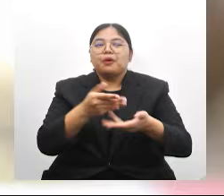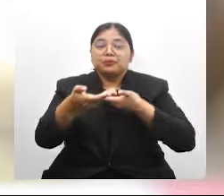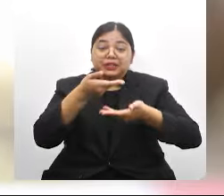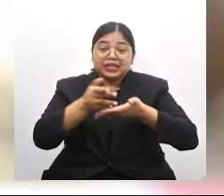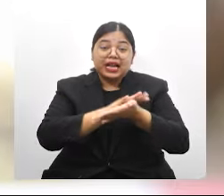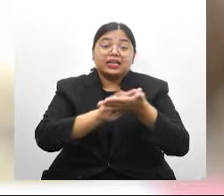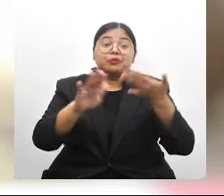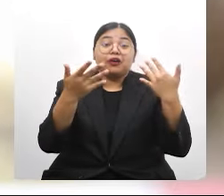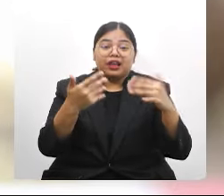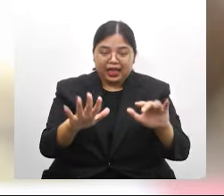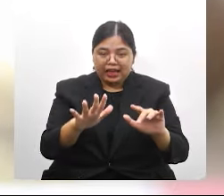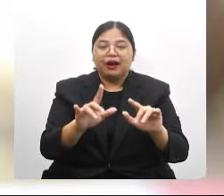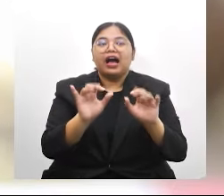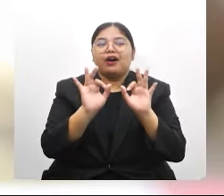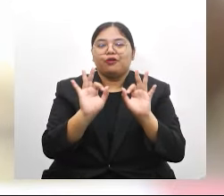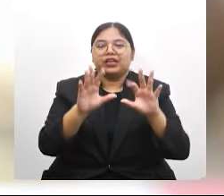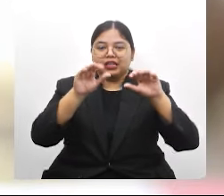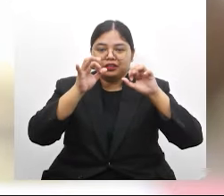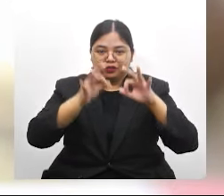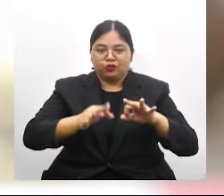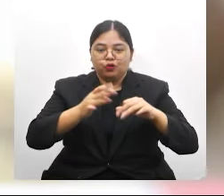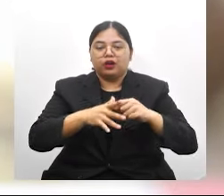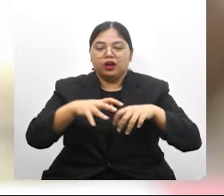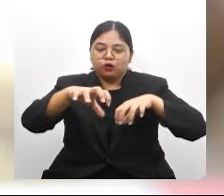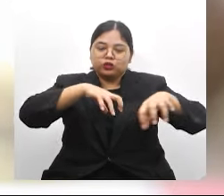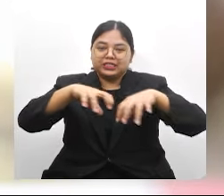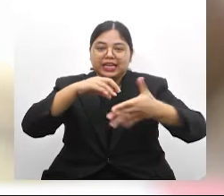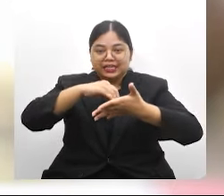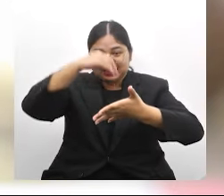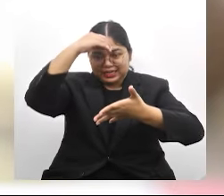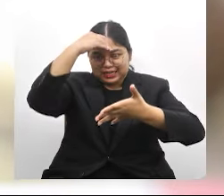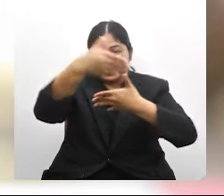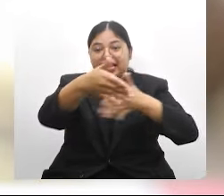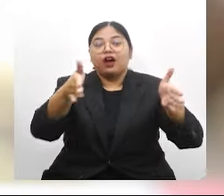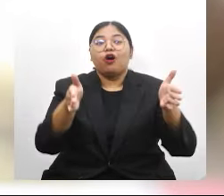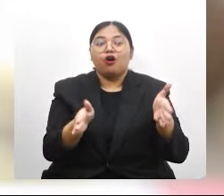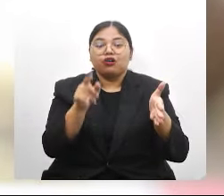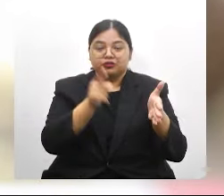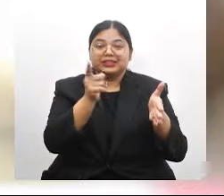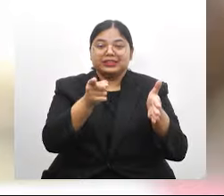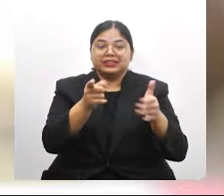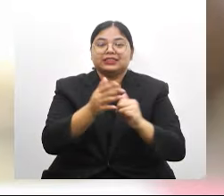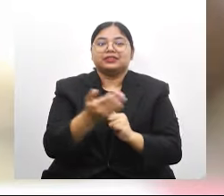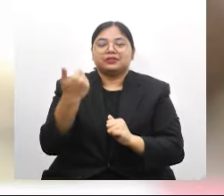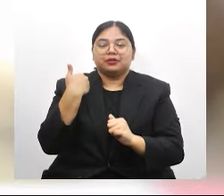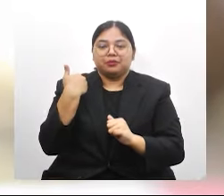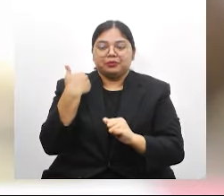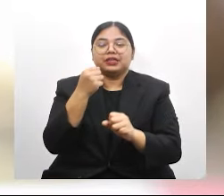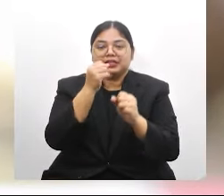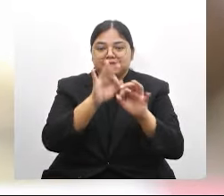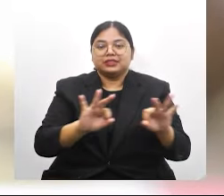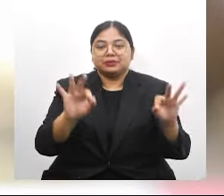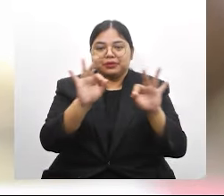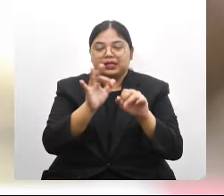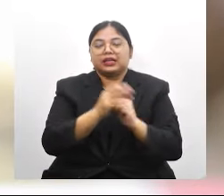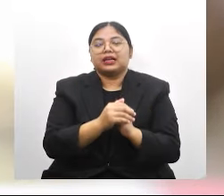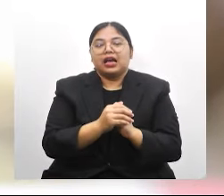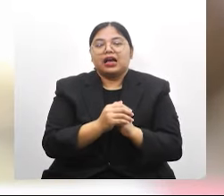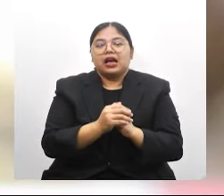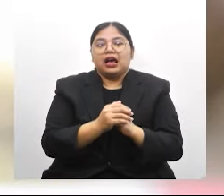นะคะก็ลงสู่การจัดการเรียนรู้ในห้องเรียนก็คือเราจะใช้คำว่า Sก็คือ Happiness Learningนะคะในในการใช้คำว่า Happiness